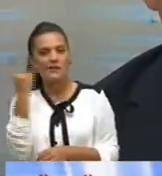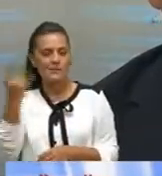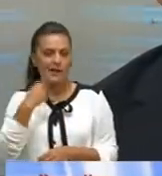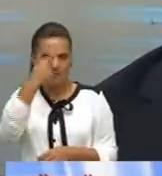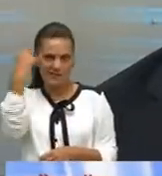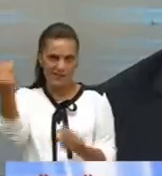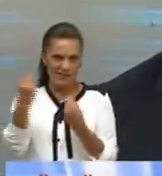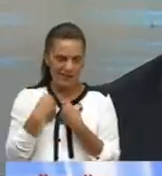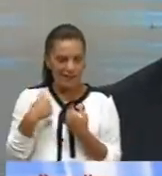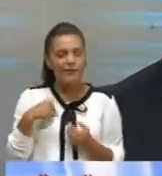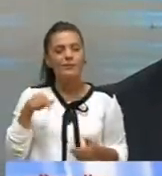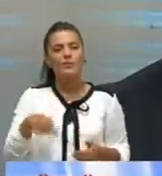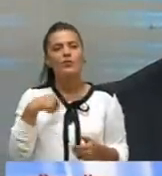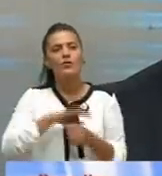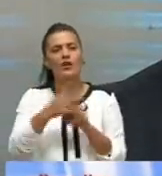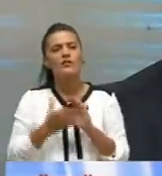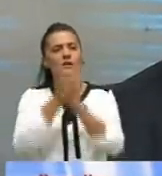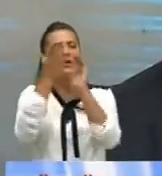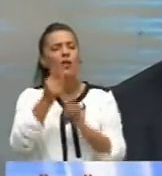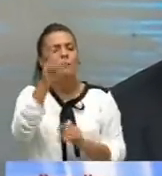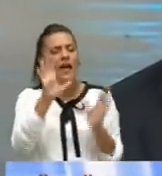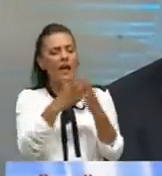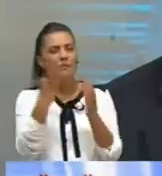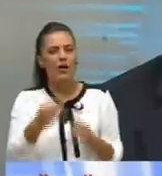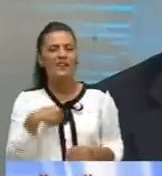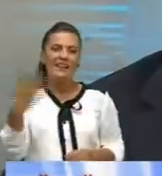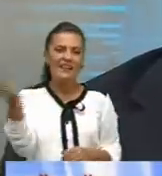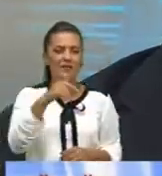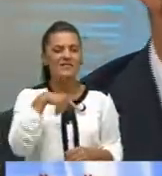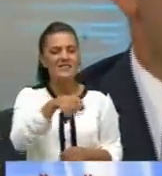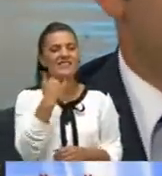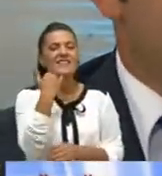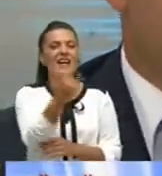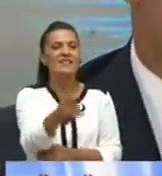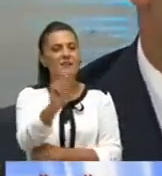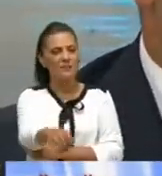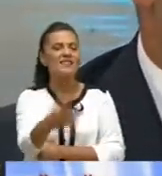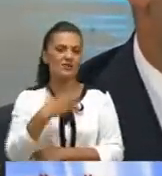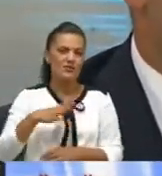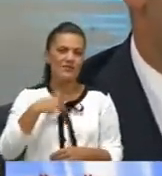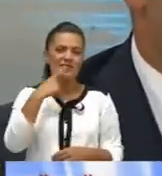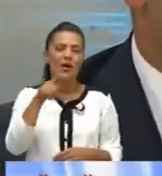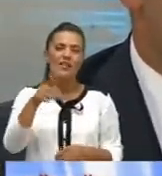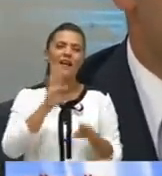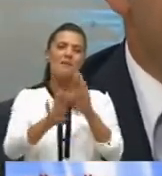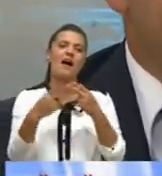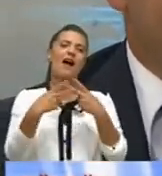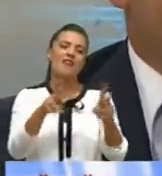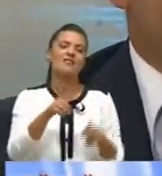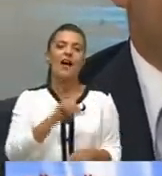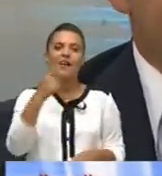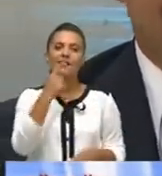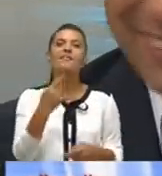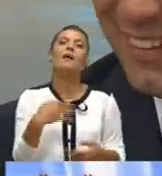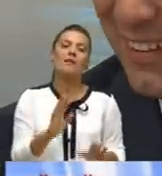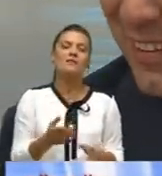Harika. Tabii yani dünya şampiyonu olan bir ekip olarak gelip sizi ziyaret etmek istiyoruz deyince onlar da açtılar kafalarını. Hayır diyecek